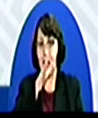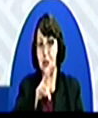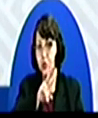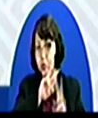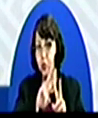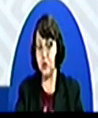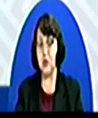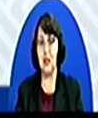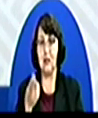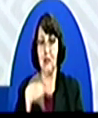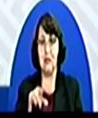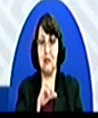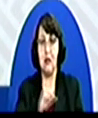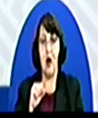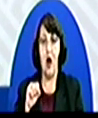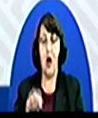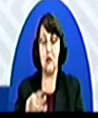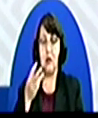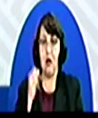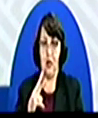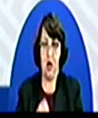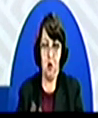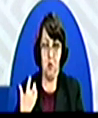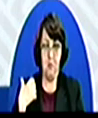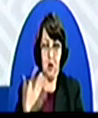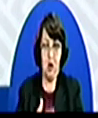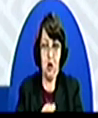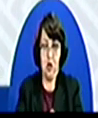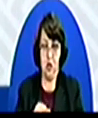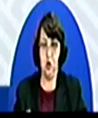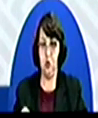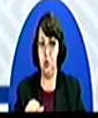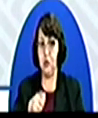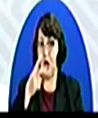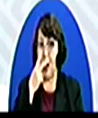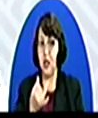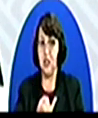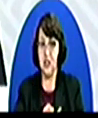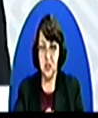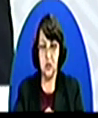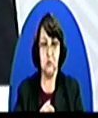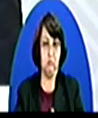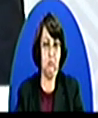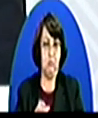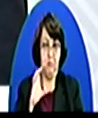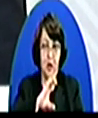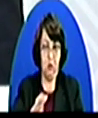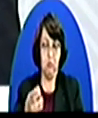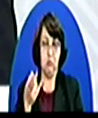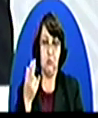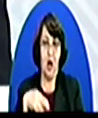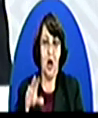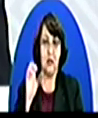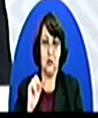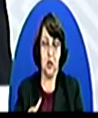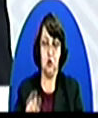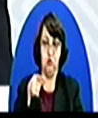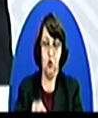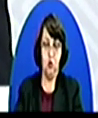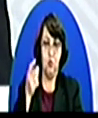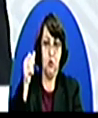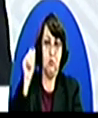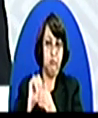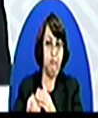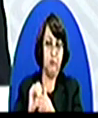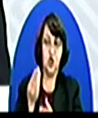байгаа. Эдгээр байгууллагууд чинь иргэд өөрсдөө итгээд тухайн байгууллагад тодорхой хэмжээний шимтгэл төлөөд за тэдэн жилийн дараа би ийм